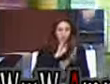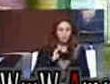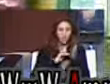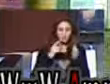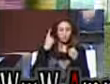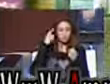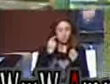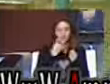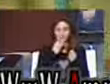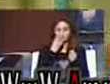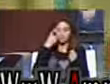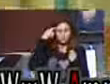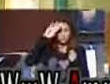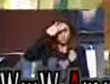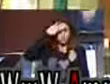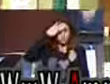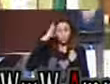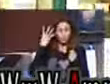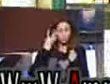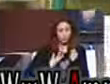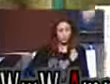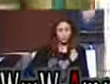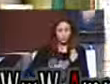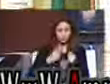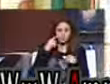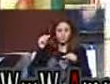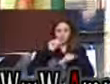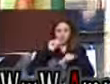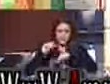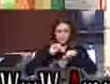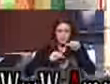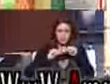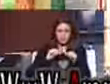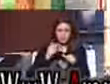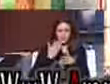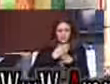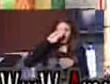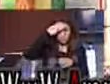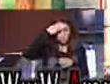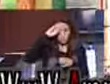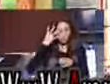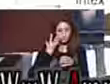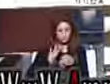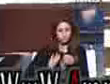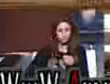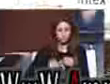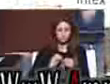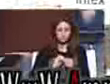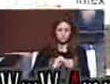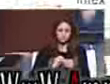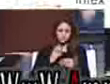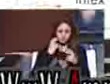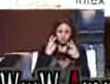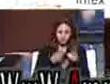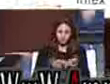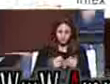الحراره. وبعدين هذا التركيبه دي لانها في الحقيقه مش منتشره في دول كثيره